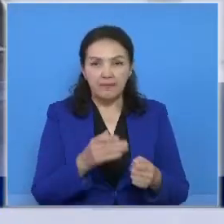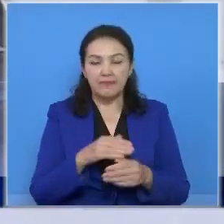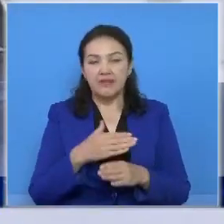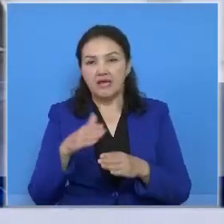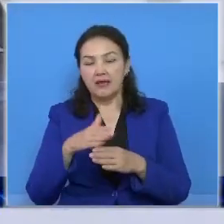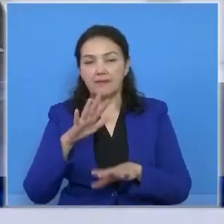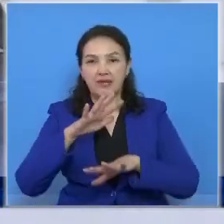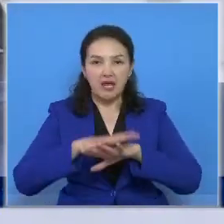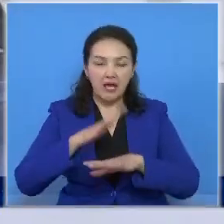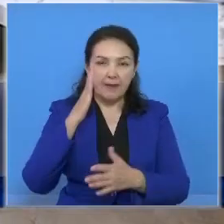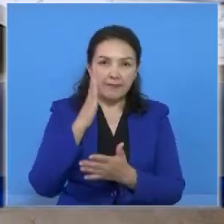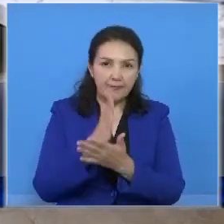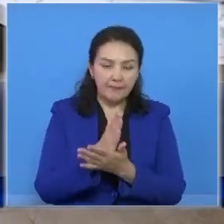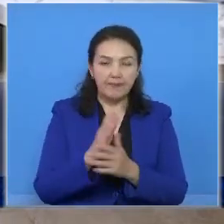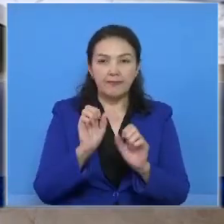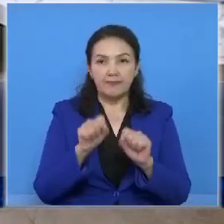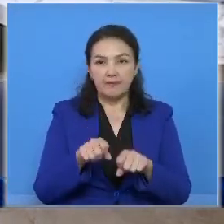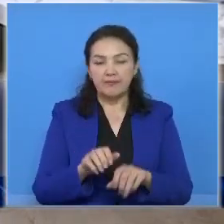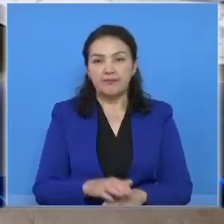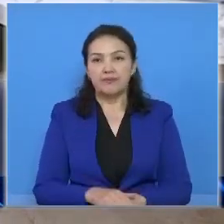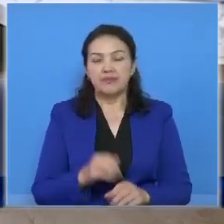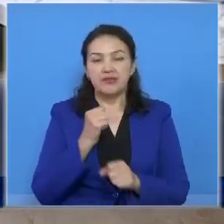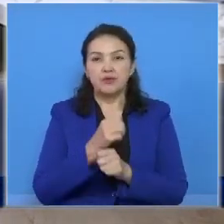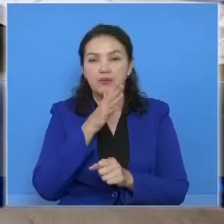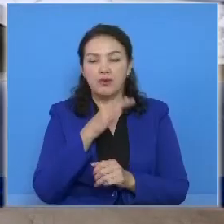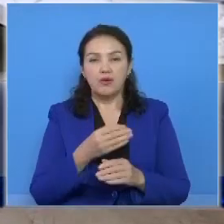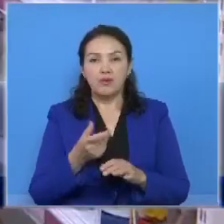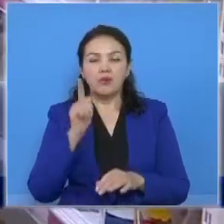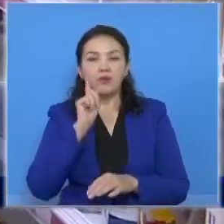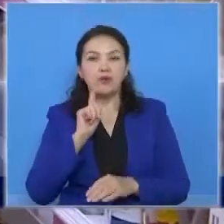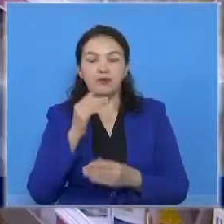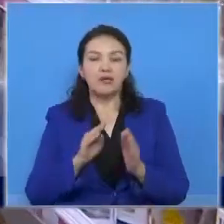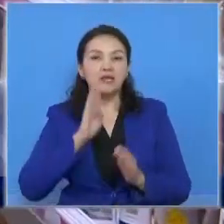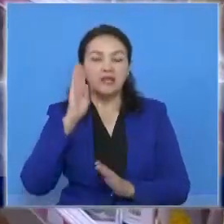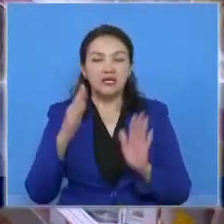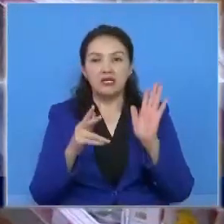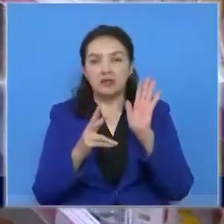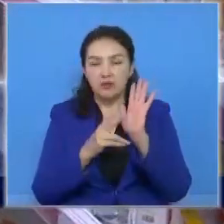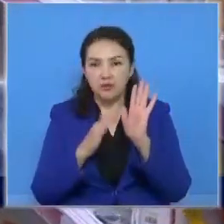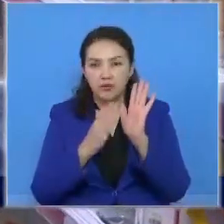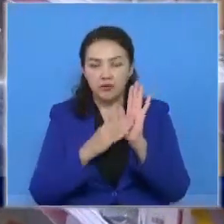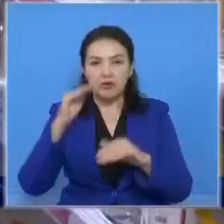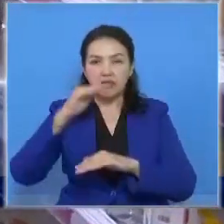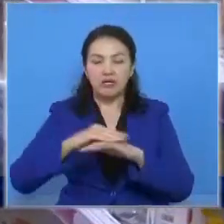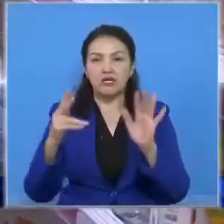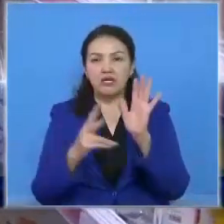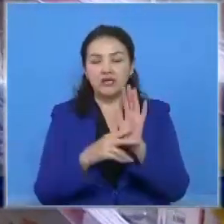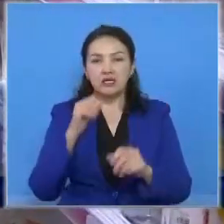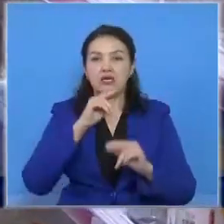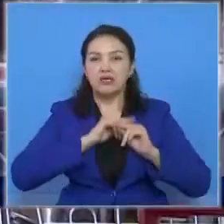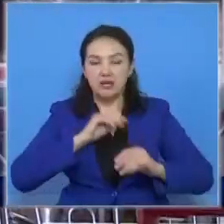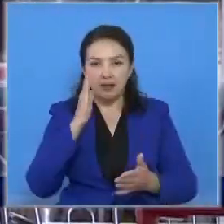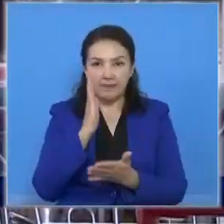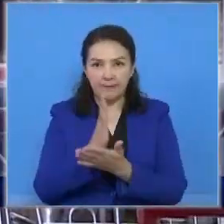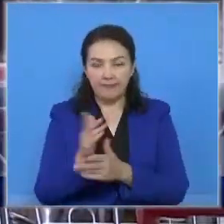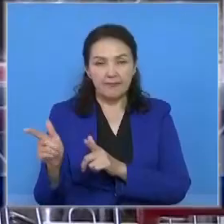бары, Халық банк арқылы бөліп төлеуге мүмкіндік жасалған. Жұмыс уақыты өте қолайлы. Таңертең сағат 9-дан кешкі 8-ге дейін қызмет